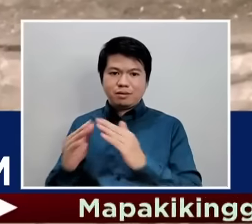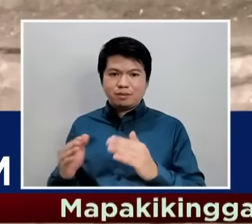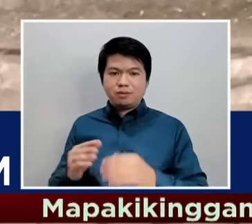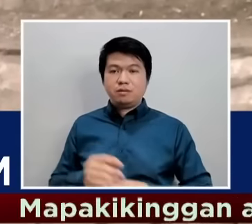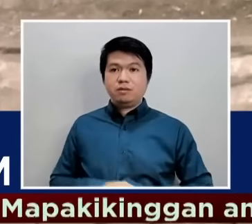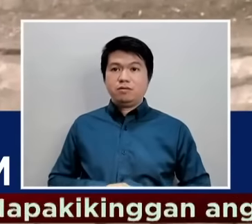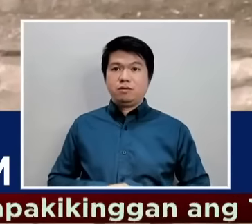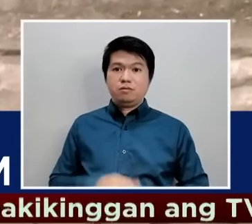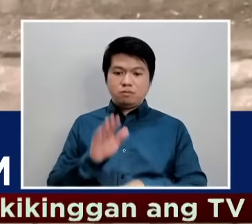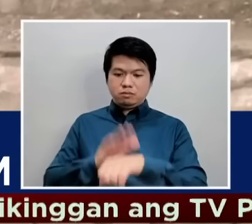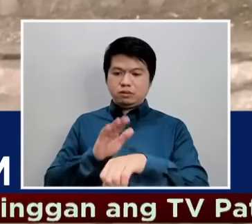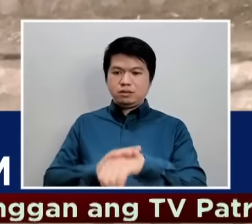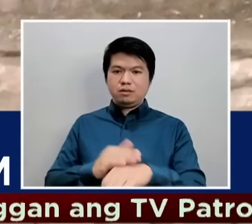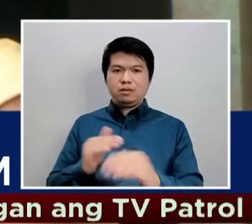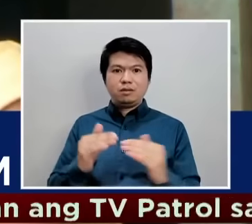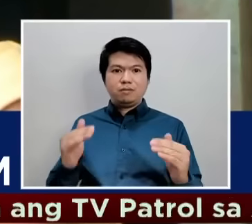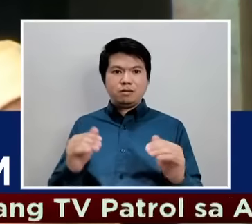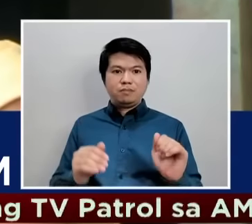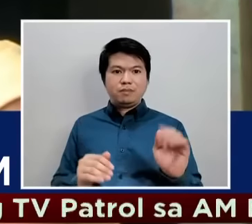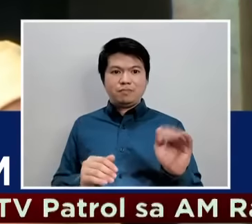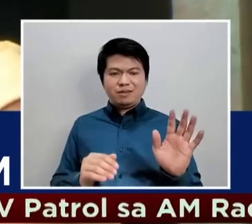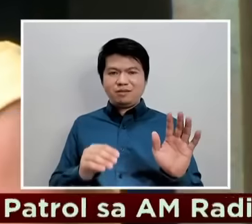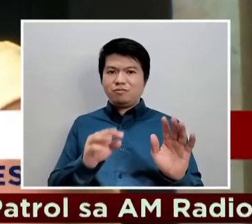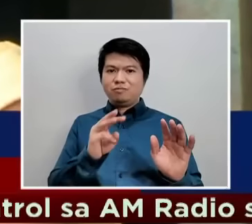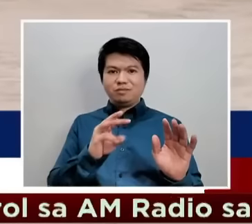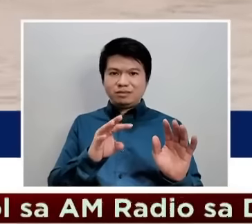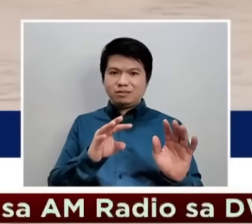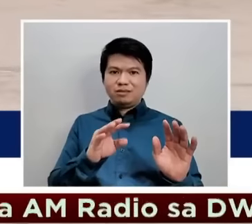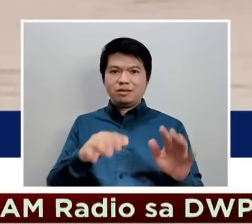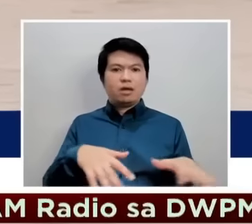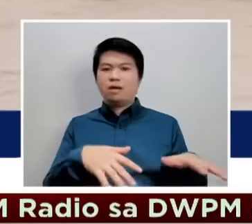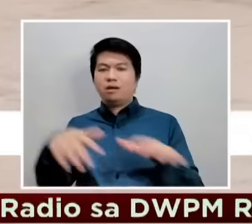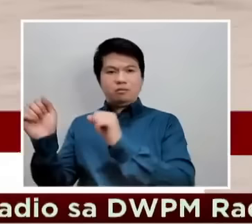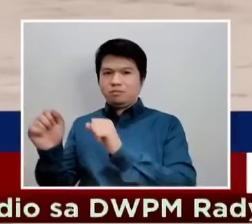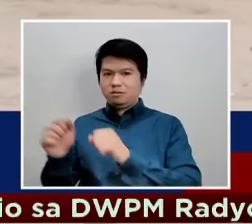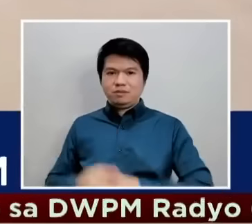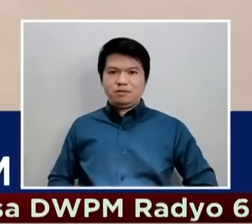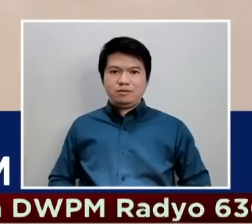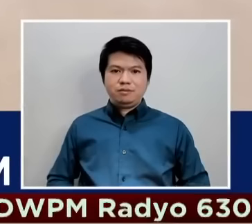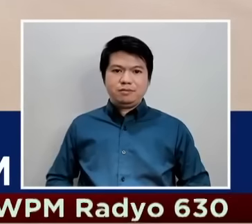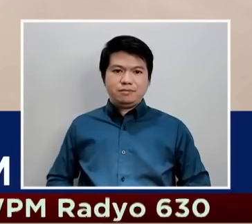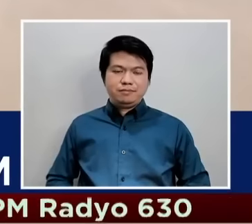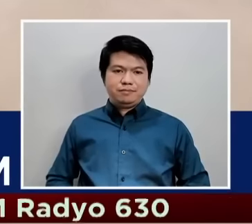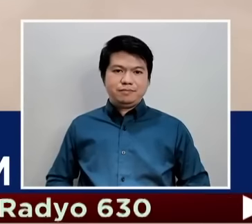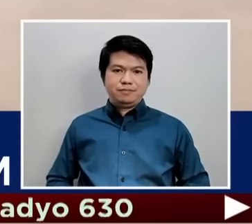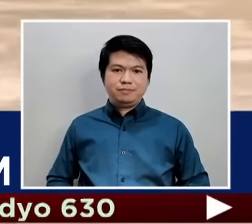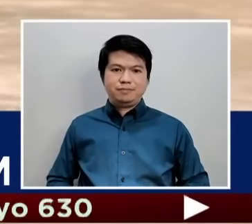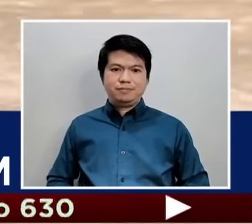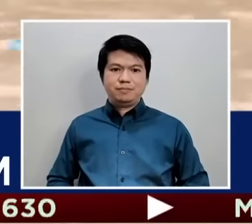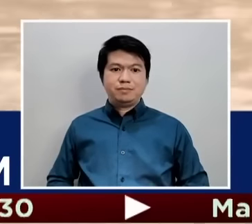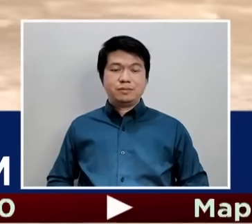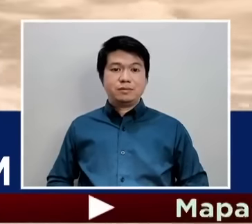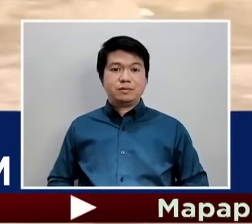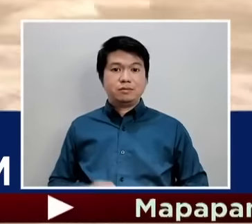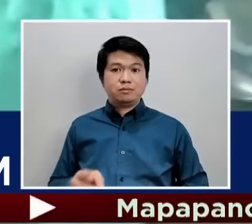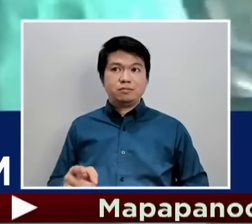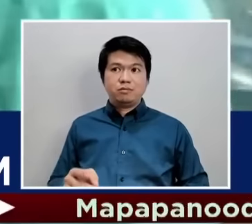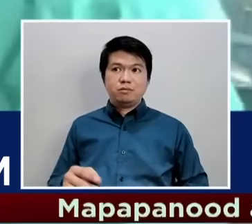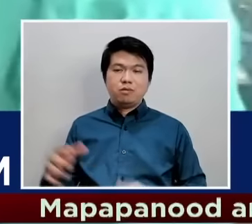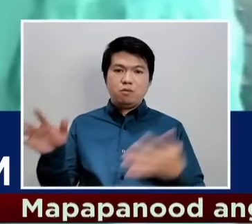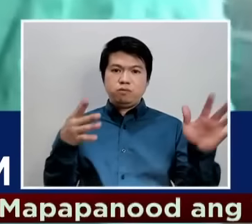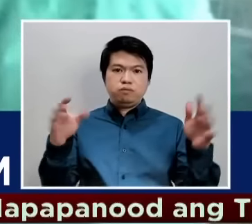kami. Nandito na yung barangay. Noon na namin mga bata eh. Noong kasagsagan ng bagyong Enteng nito lang